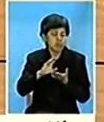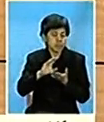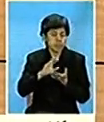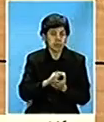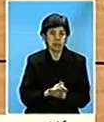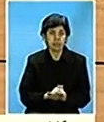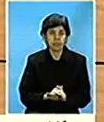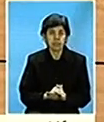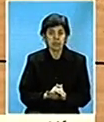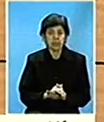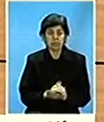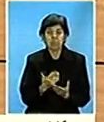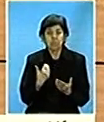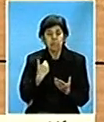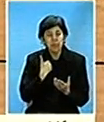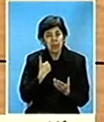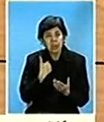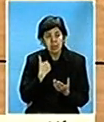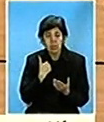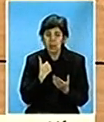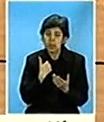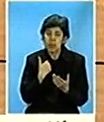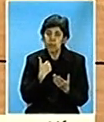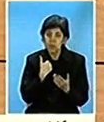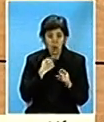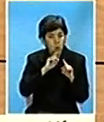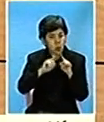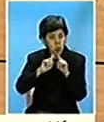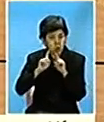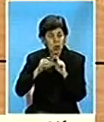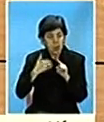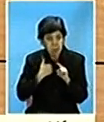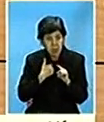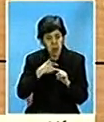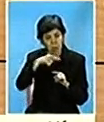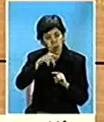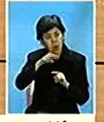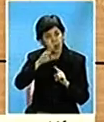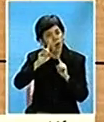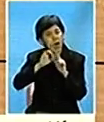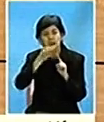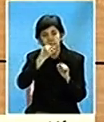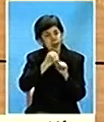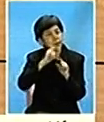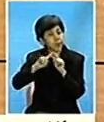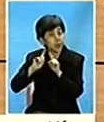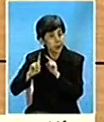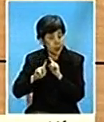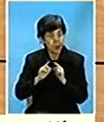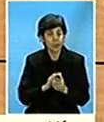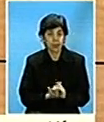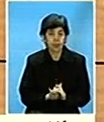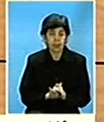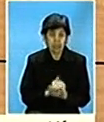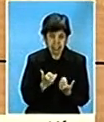งนะครับซึ่งอาจจะมีถึงหลายร้อยกว่าพรบ.วิชาชีพตามมานะครับต